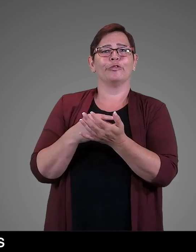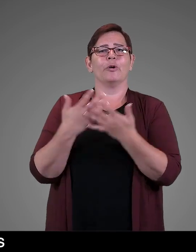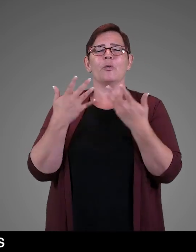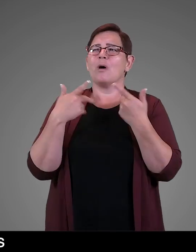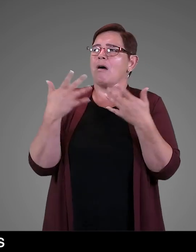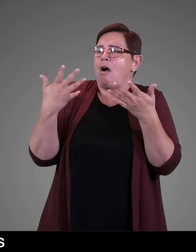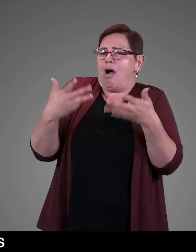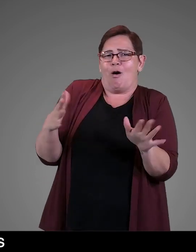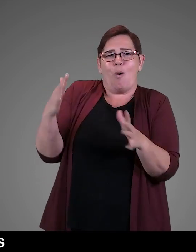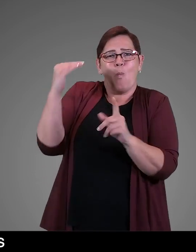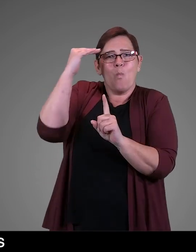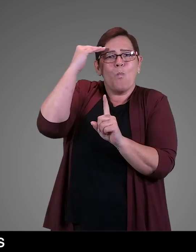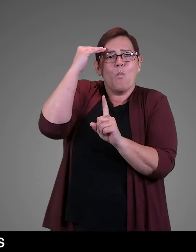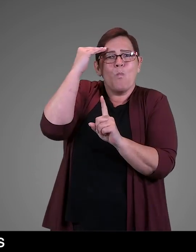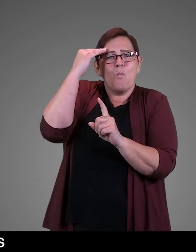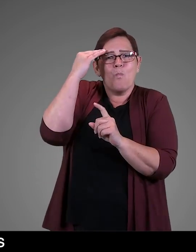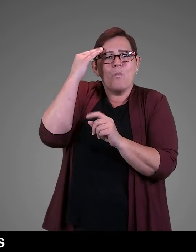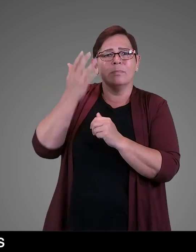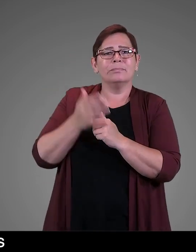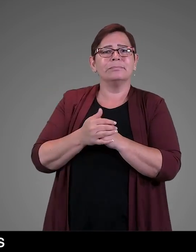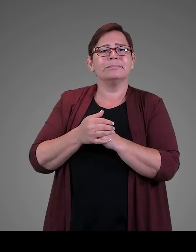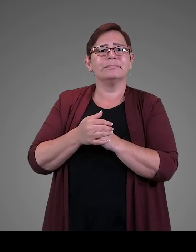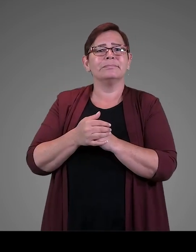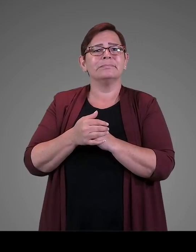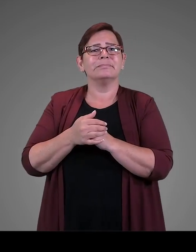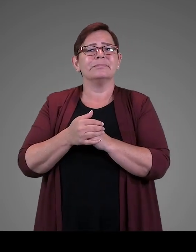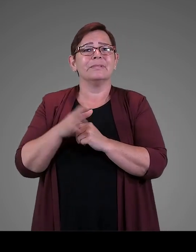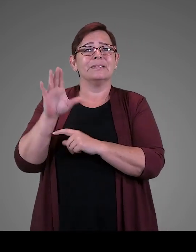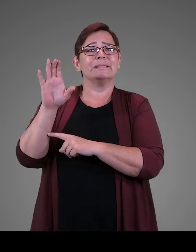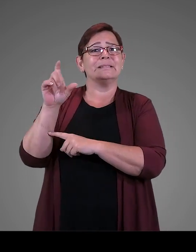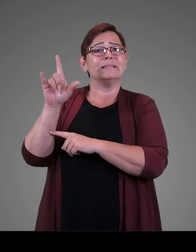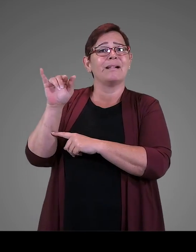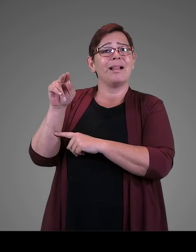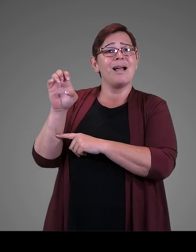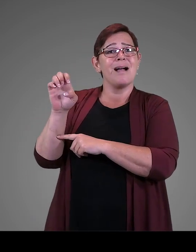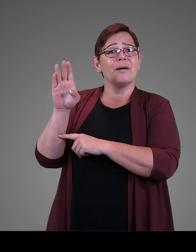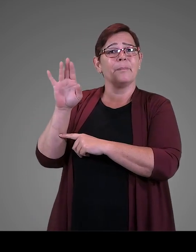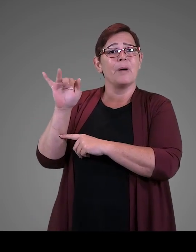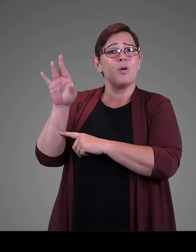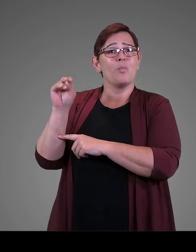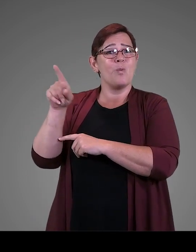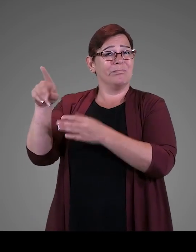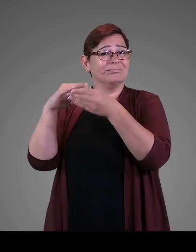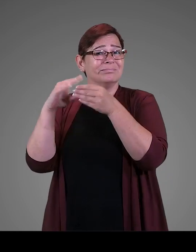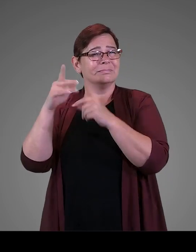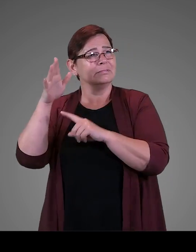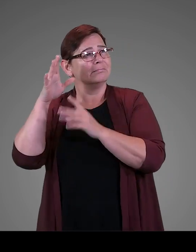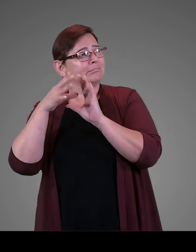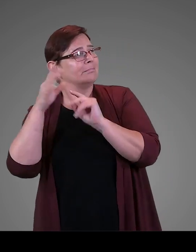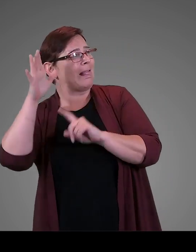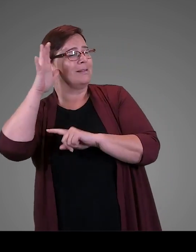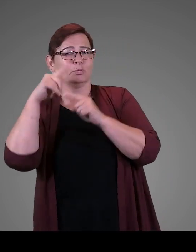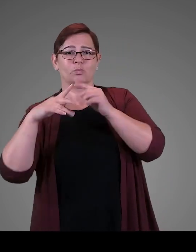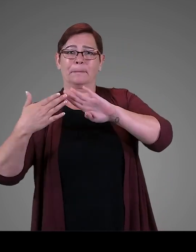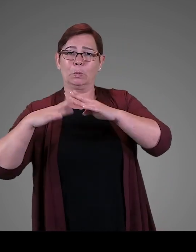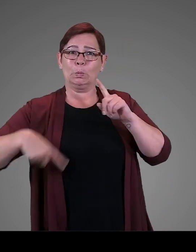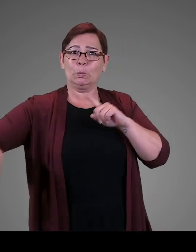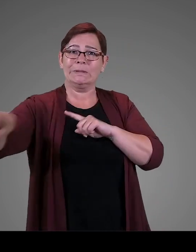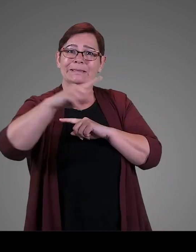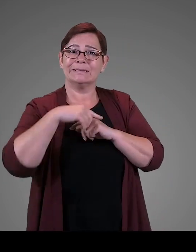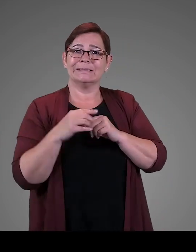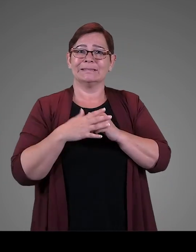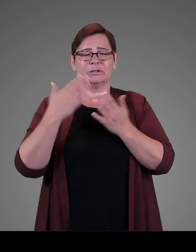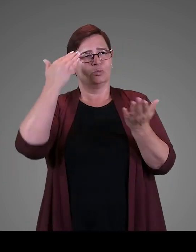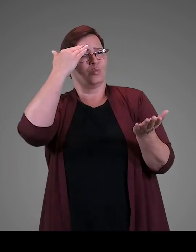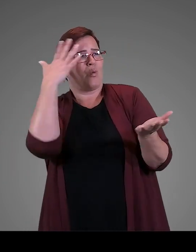que nous pouvons apprendre de ce que nous savons déjà. Et à Céline Biron, qui a parlé de écouter notre communauté